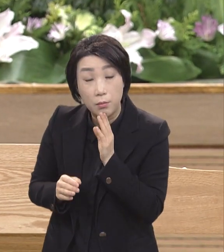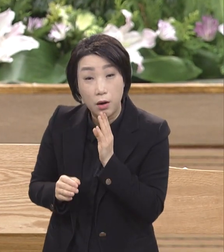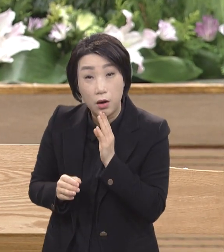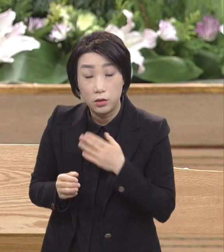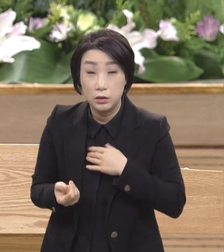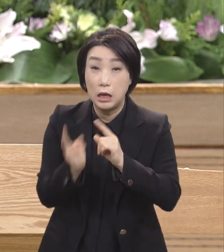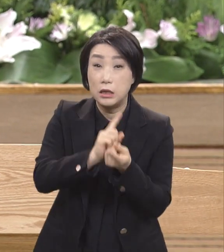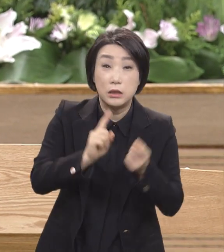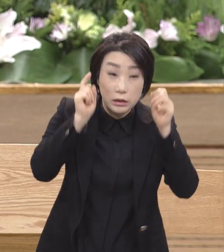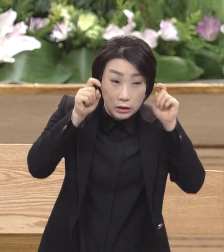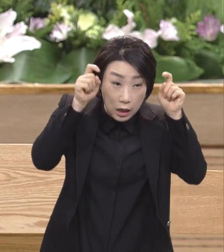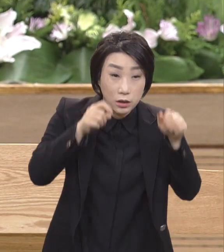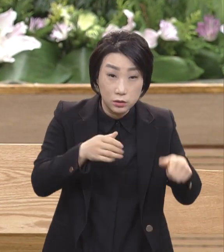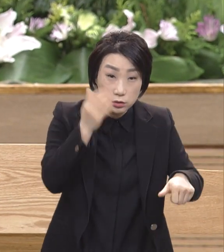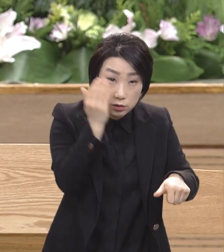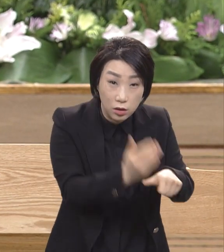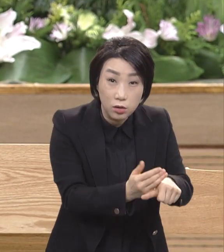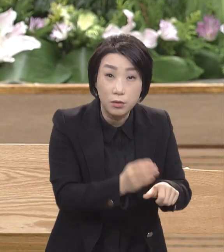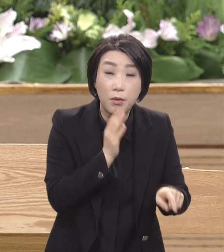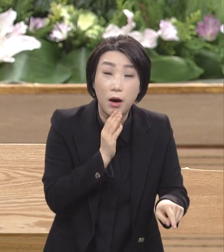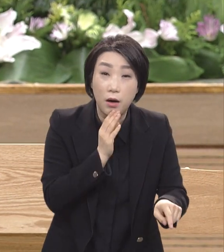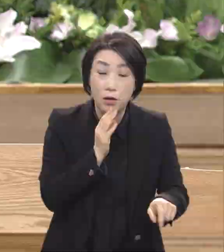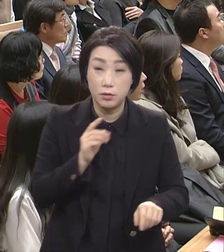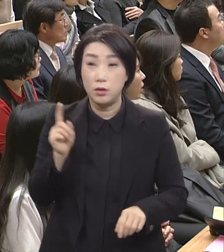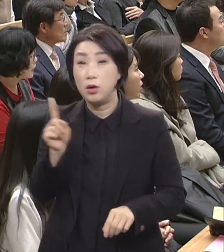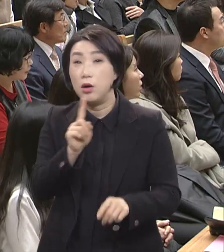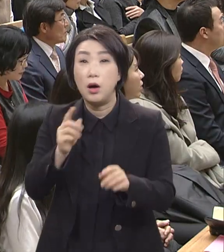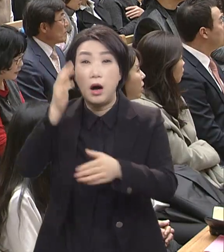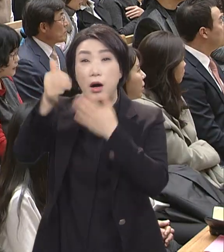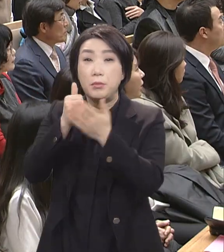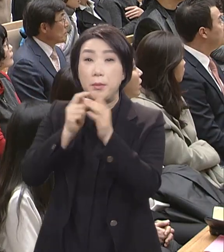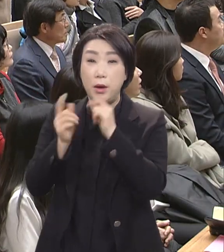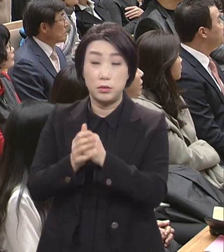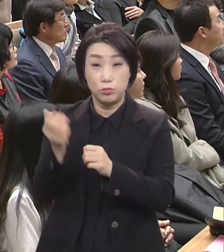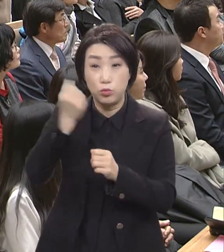어떤 말씀이든지 안 들으면 정령 죽으리라.